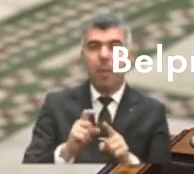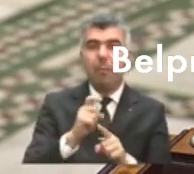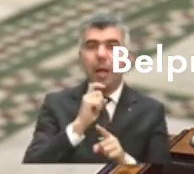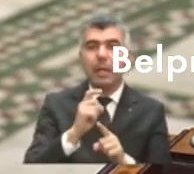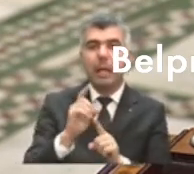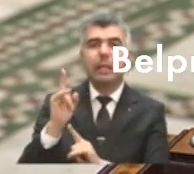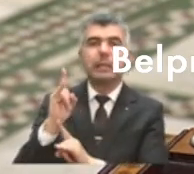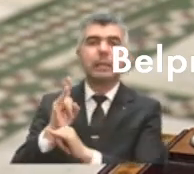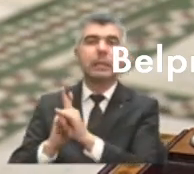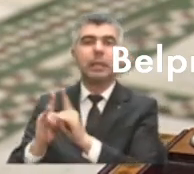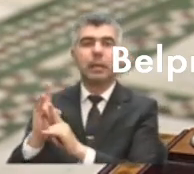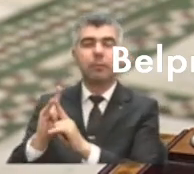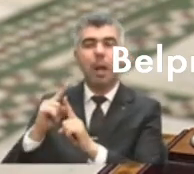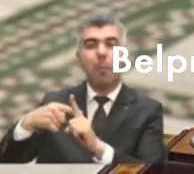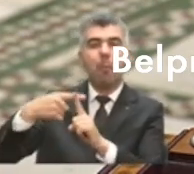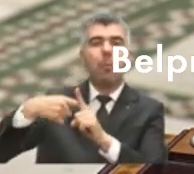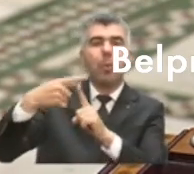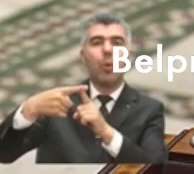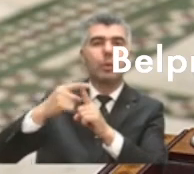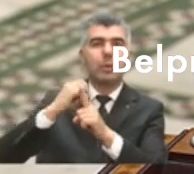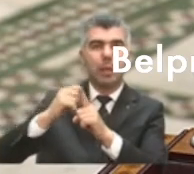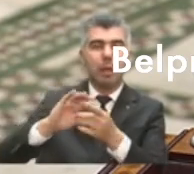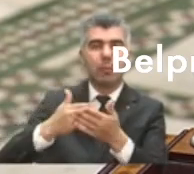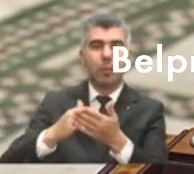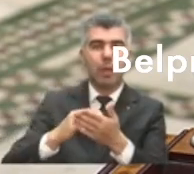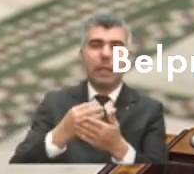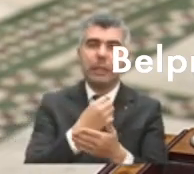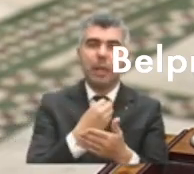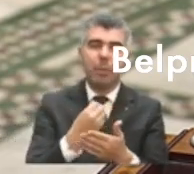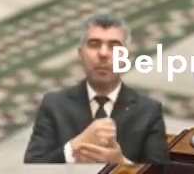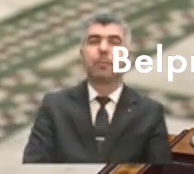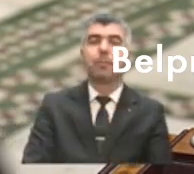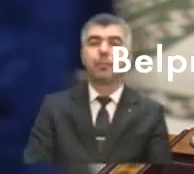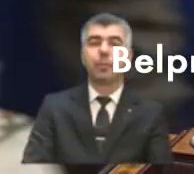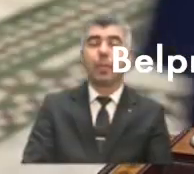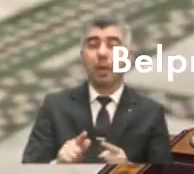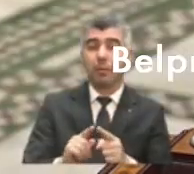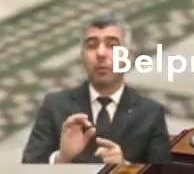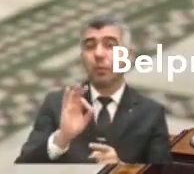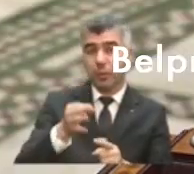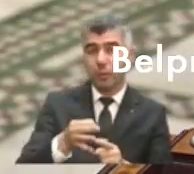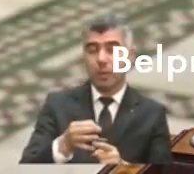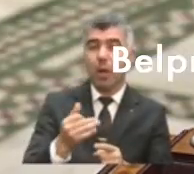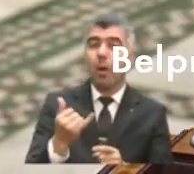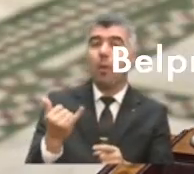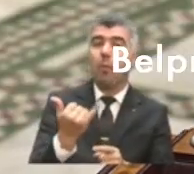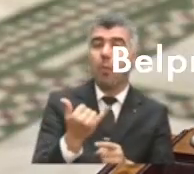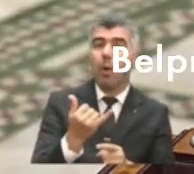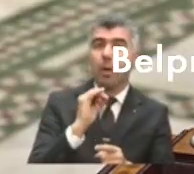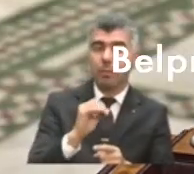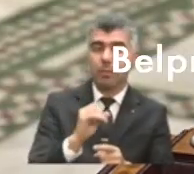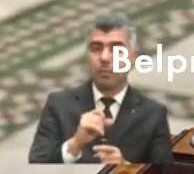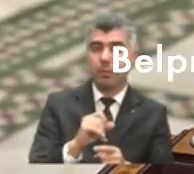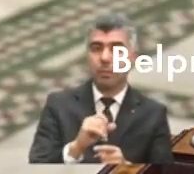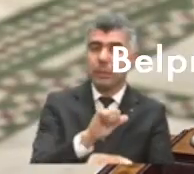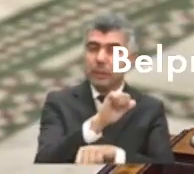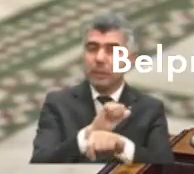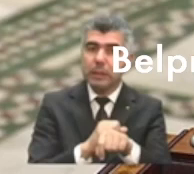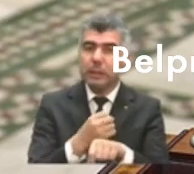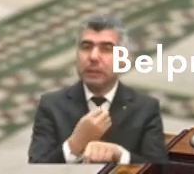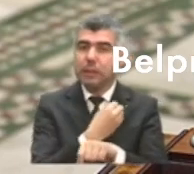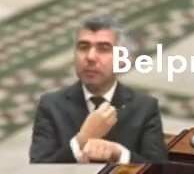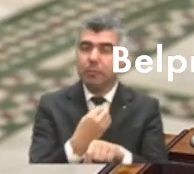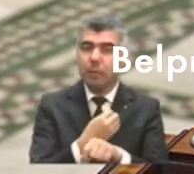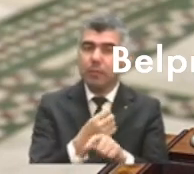عادي، غادي الطب كيتشخصن، لا ميديسين بيرسوناليزي، واللي غادي يخصها التغطيه ديالها بوحدها، لان التكلفه ديالها لا